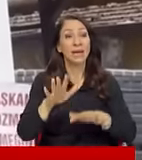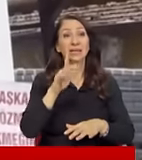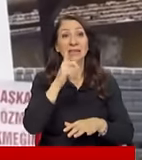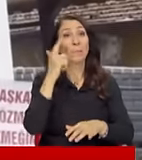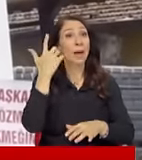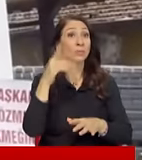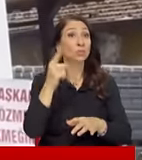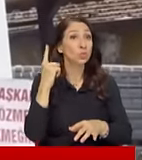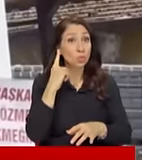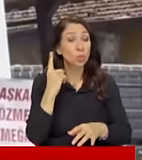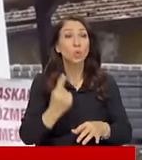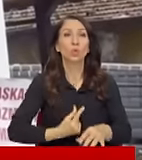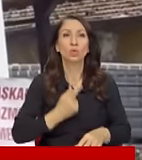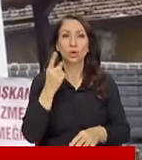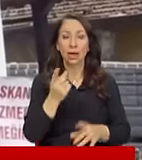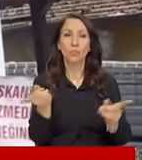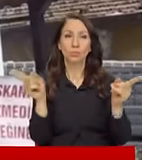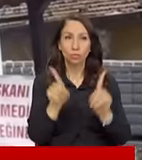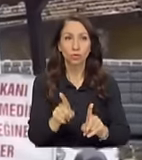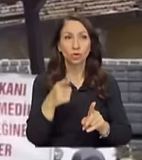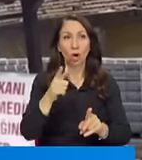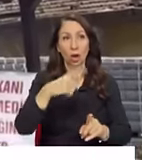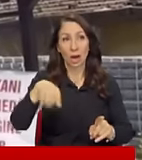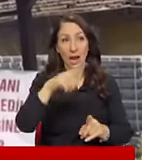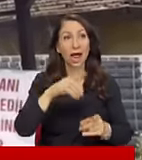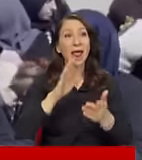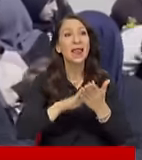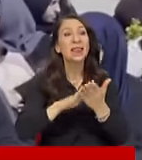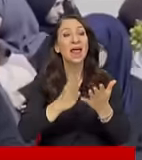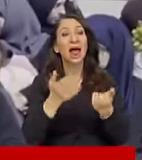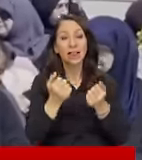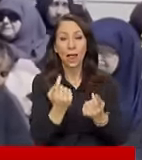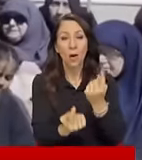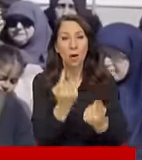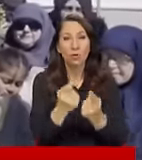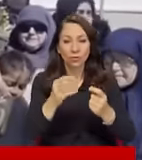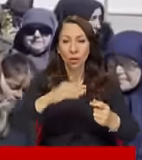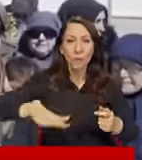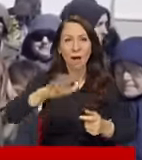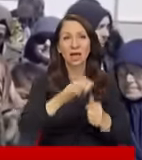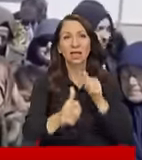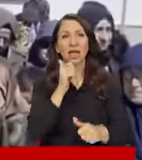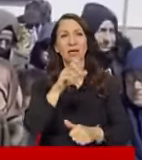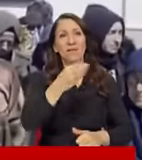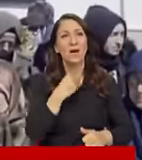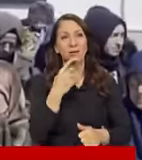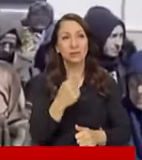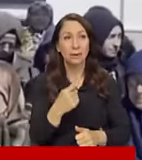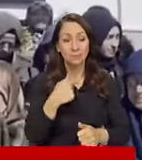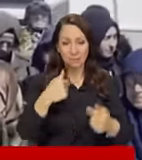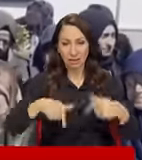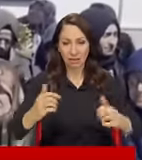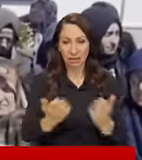Sesleri belki bu defa duyulur umuduyla bir araya geldi köylüler. Ellerinden alınan meralarını geri istediler. Bizler